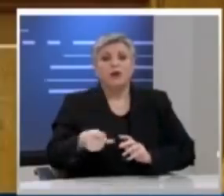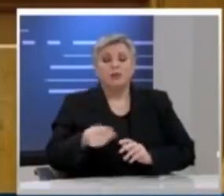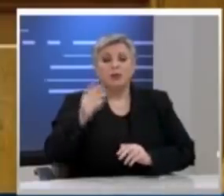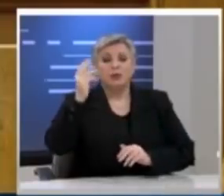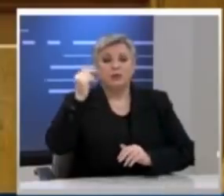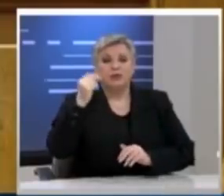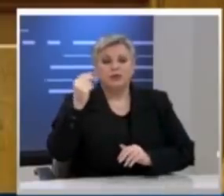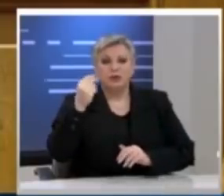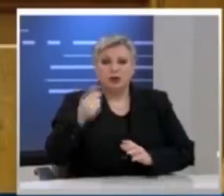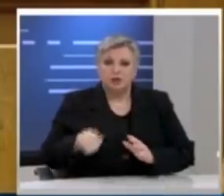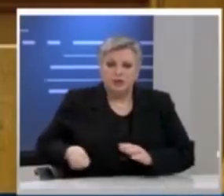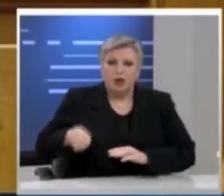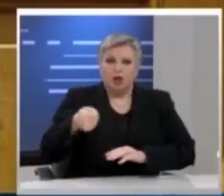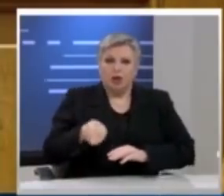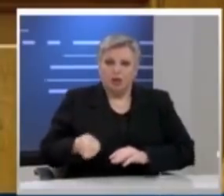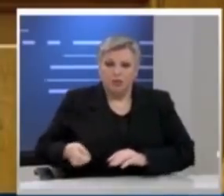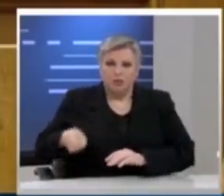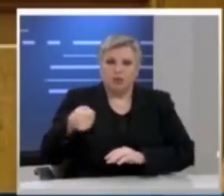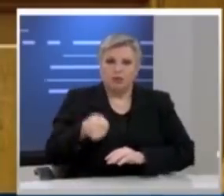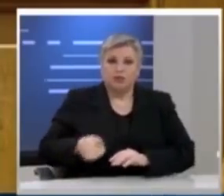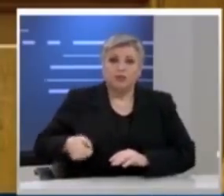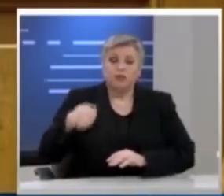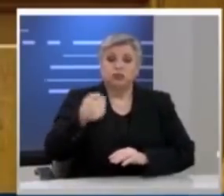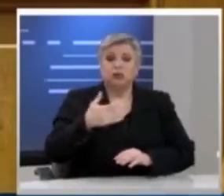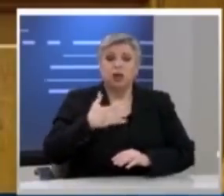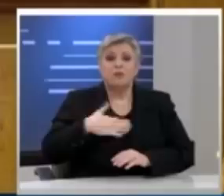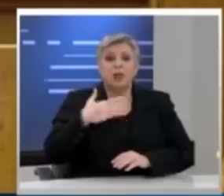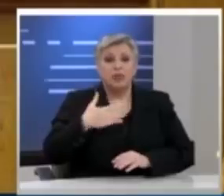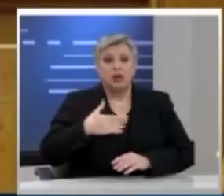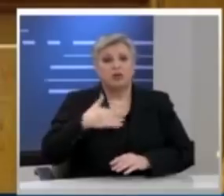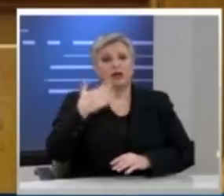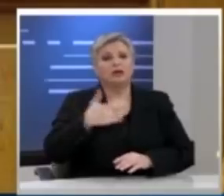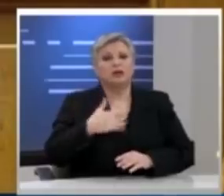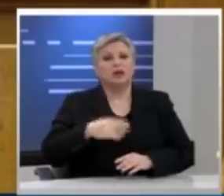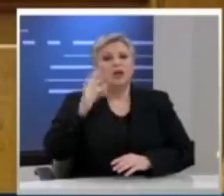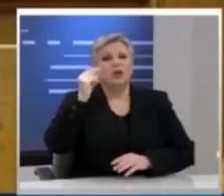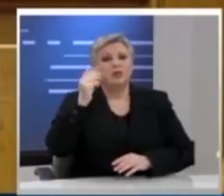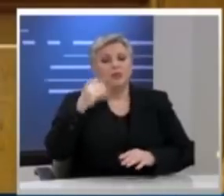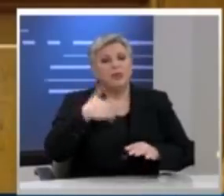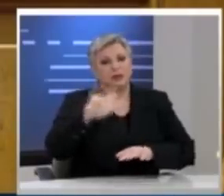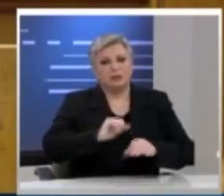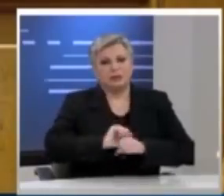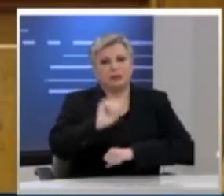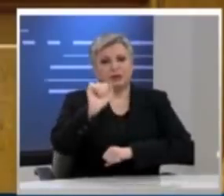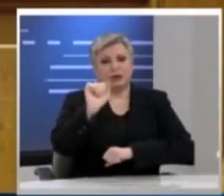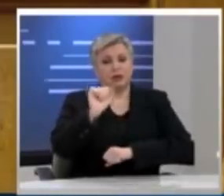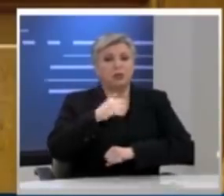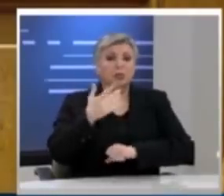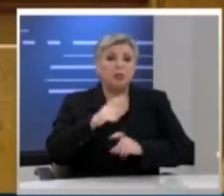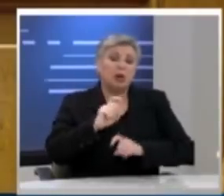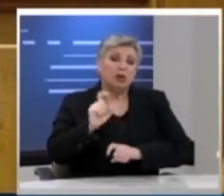για να συνεχίσουν σε μεταπτυχιακές σπουδές μπας και συμπληρώσουν το βιογραφικό τους και βρουν